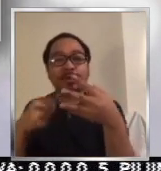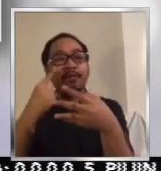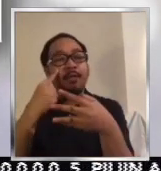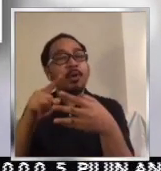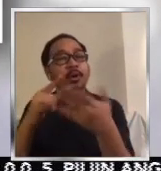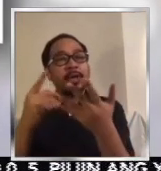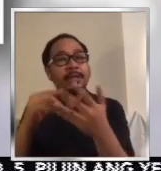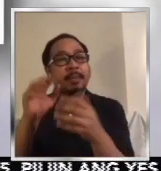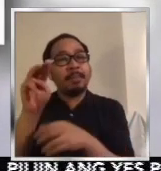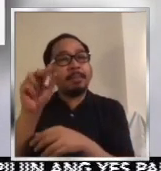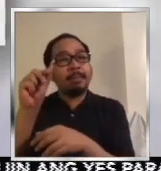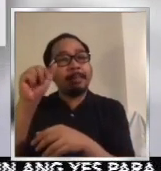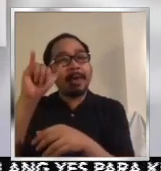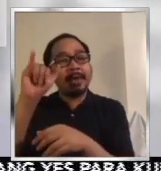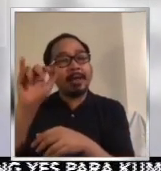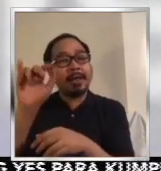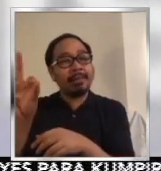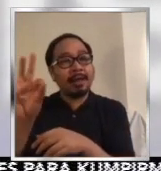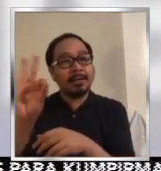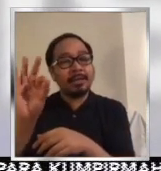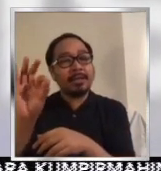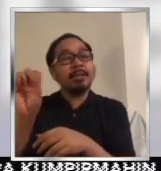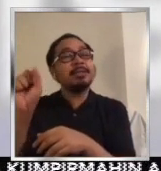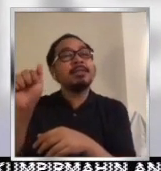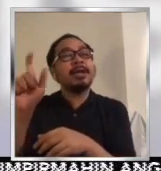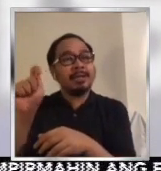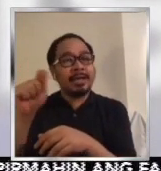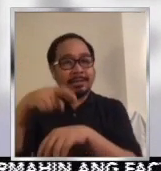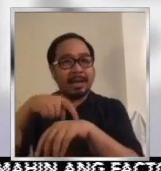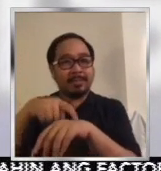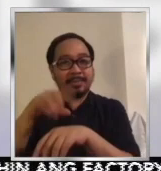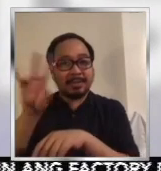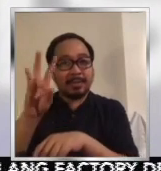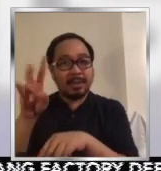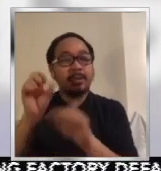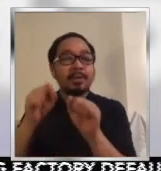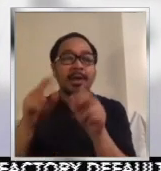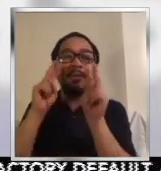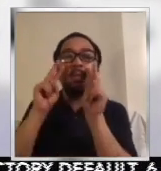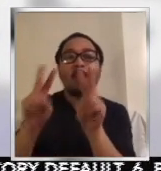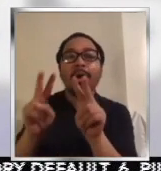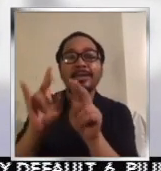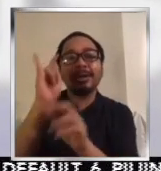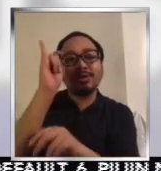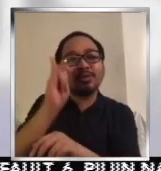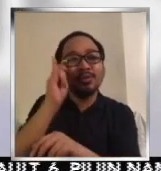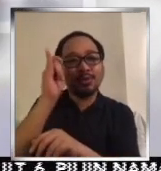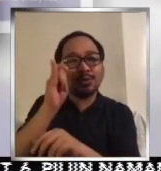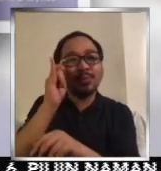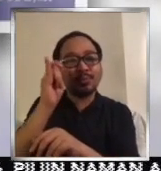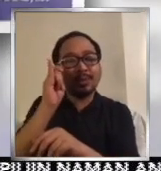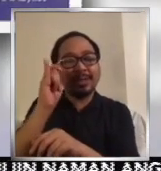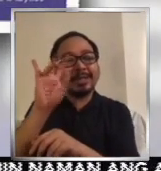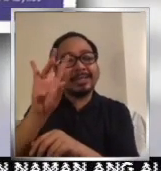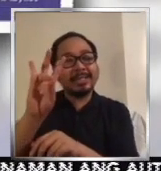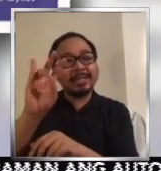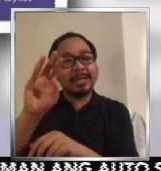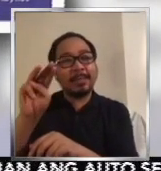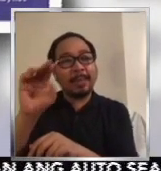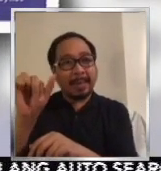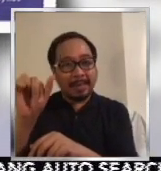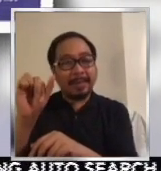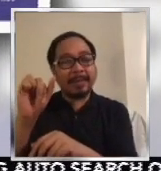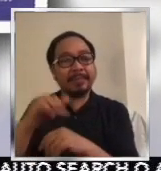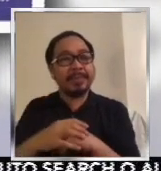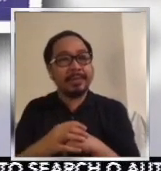Sabado 7 p.m. Bisitahin lang ang YouTube channel ng GMA Playlist. Bukod sa mga cover song, kakantahin daw ng